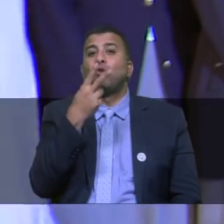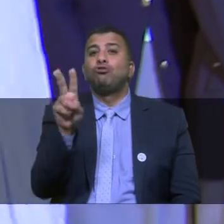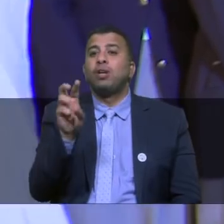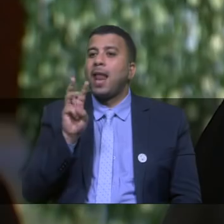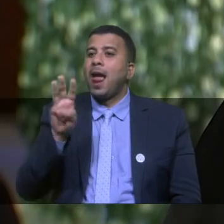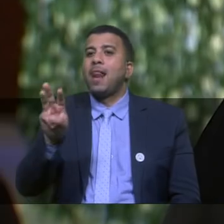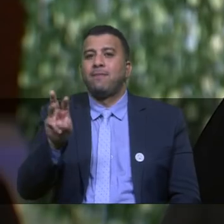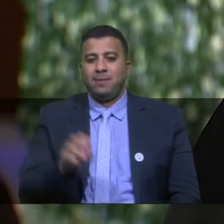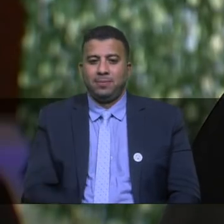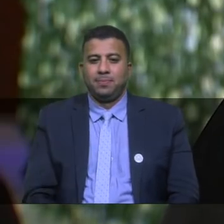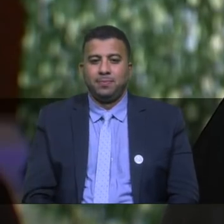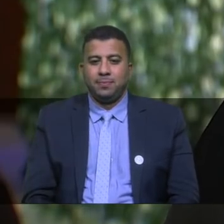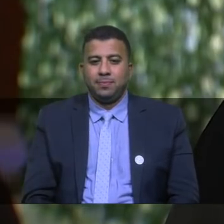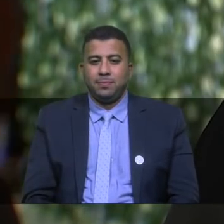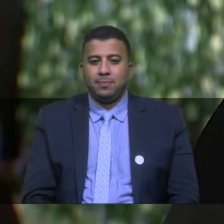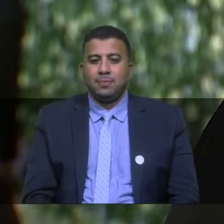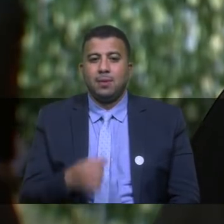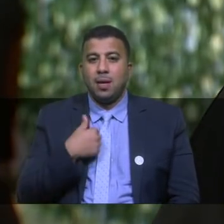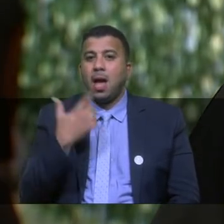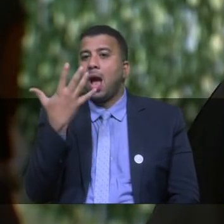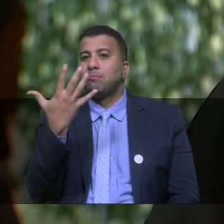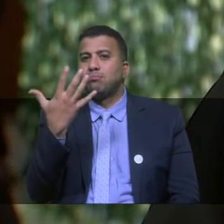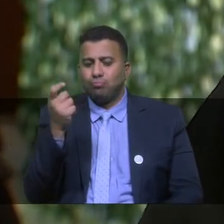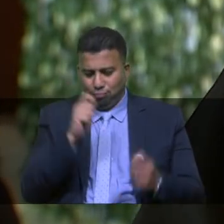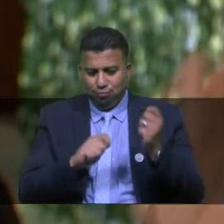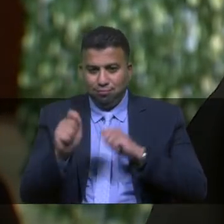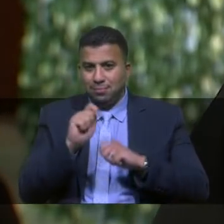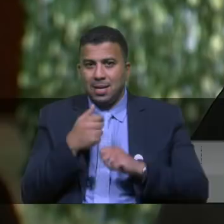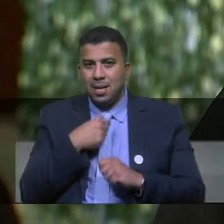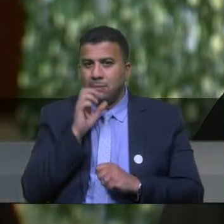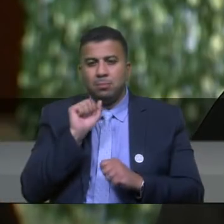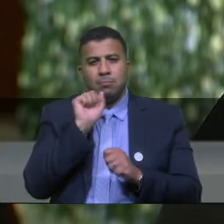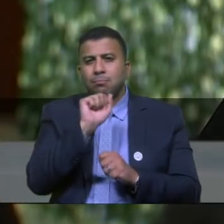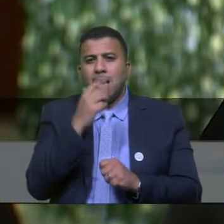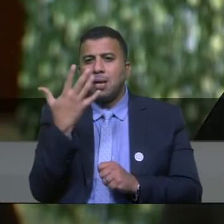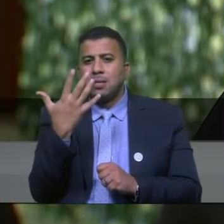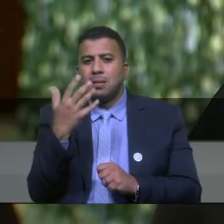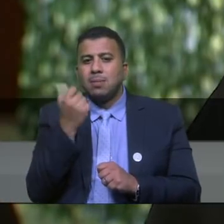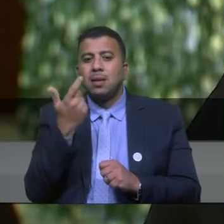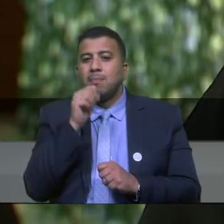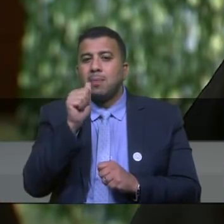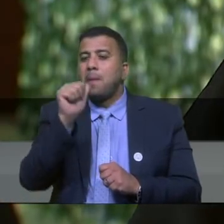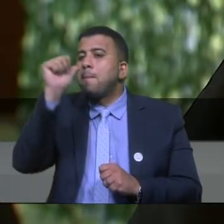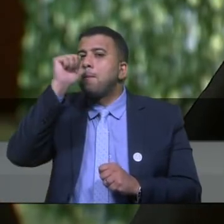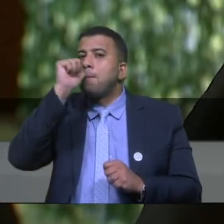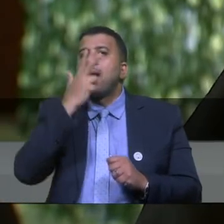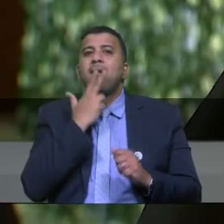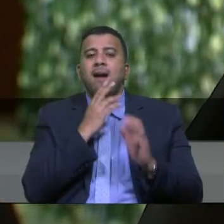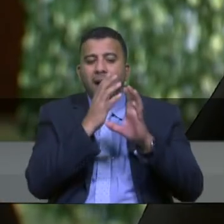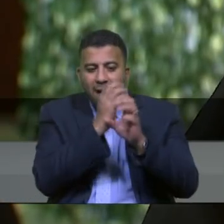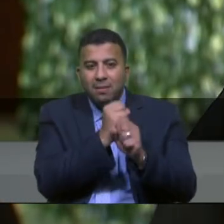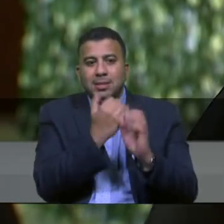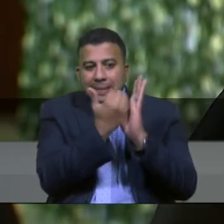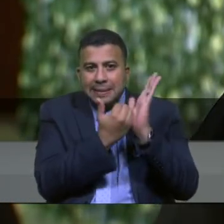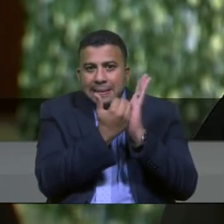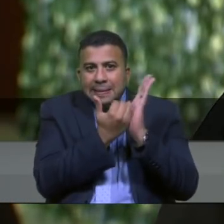5,000 و25,000 درهم. سوينا 5 تجارب كلها تتعلق بترشيد استهلاك الماء، وكانت فيها